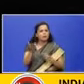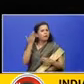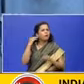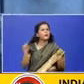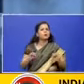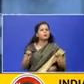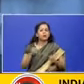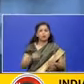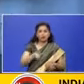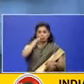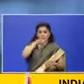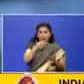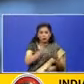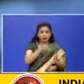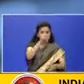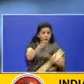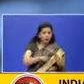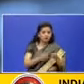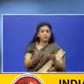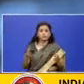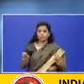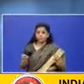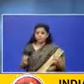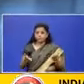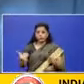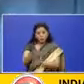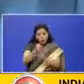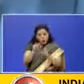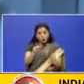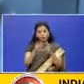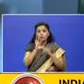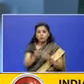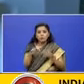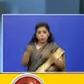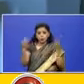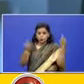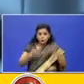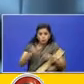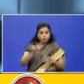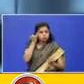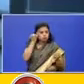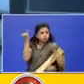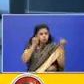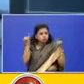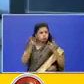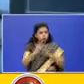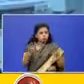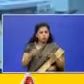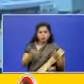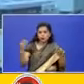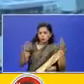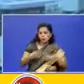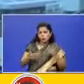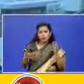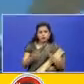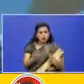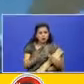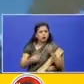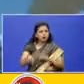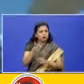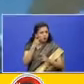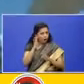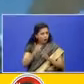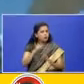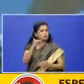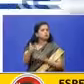भारतीय इंडस्ट्री और स्टार्टअप्स इस क्षेत्र में नए नए इनोवेशंस और नई नई टेक्नोलॉजी लाने में जुटे